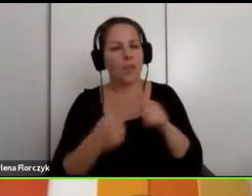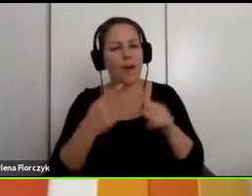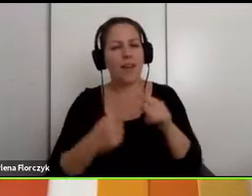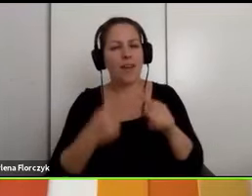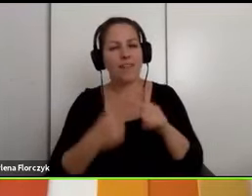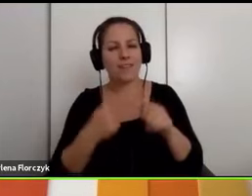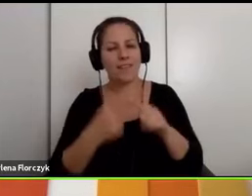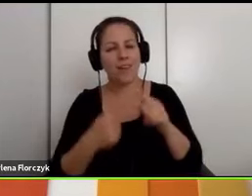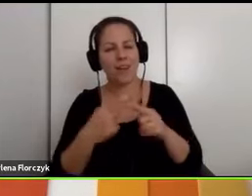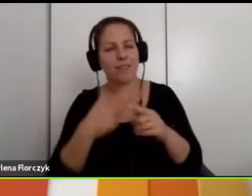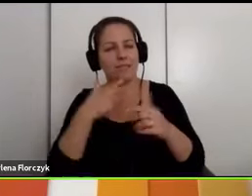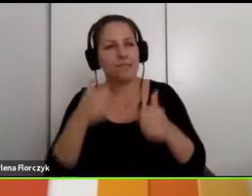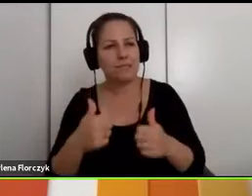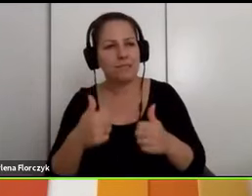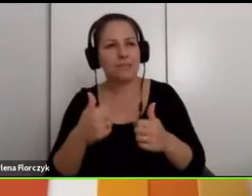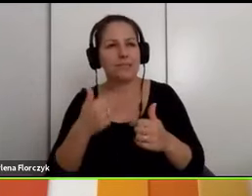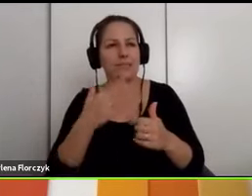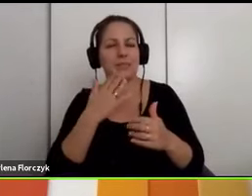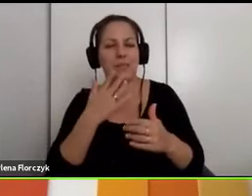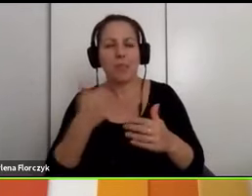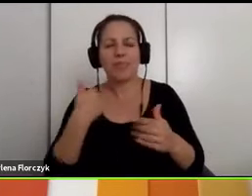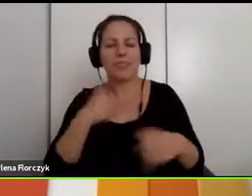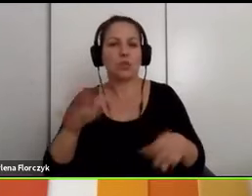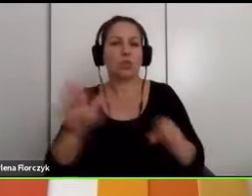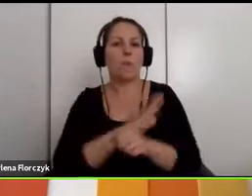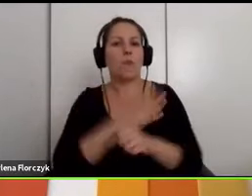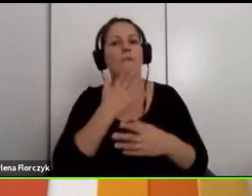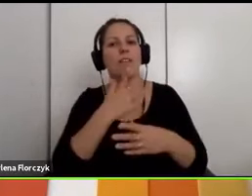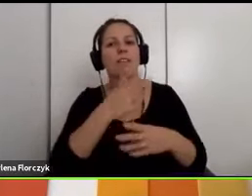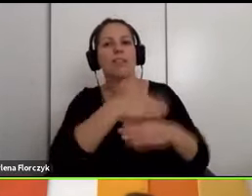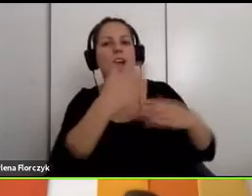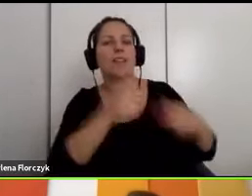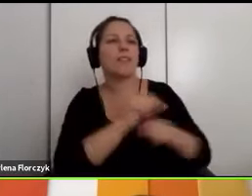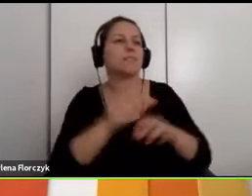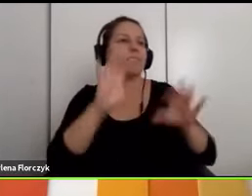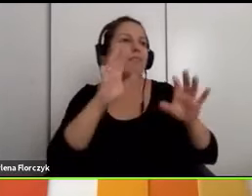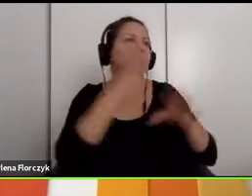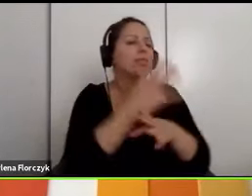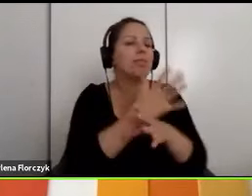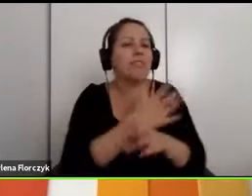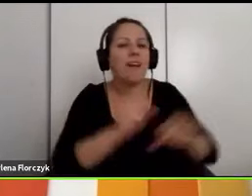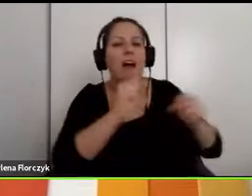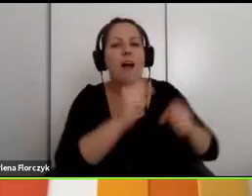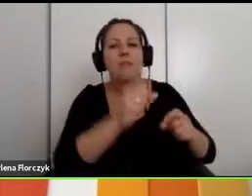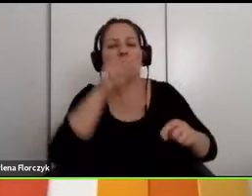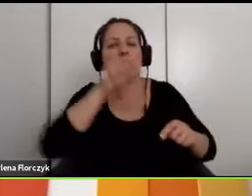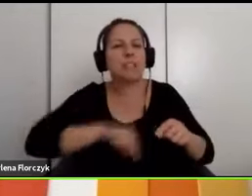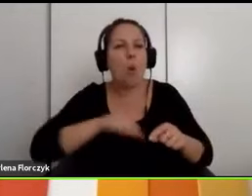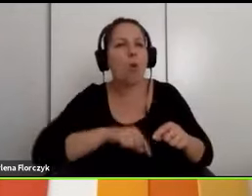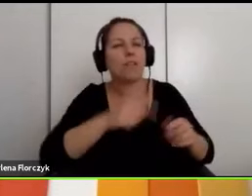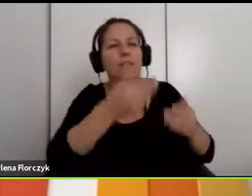Trochę się tak zatrzymuję, bo nie chcę jakby zupełnie mówić, że teatr jest taką dramą, tylko i wyłącznie taką psychologiczną dramą,